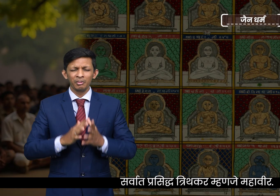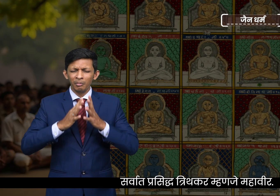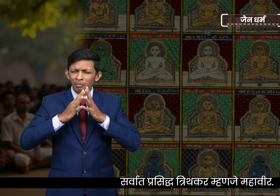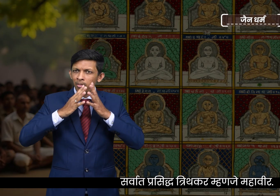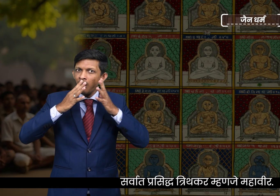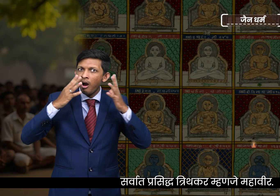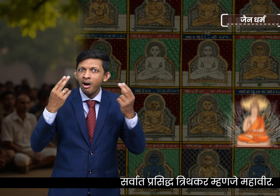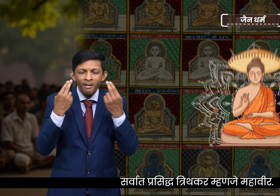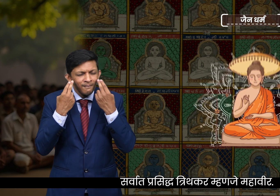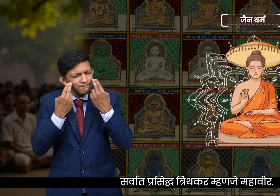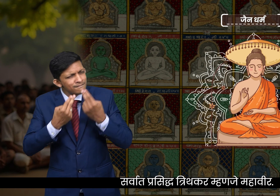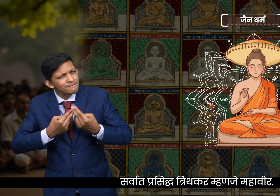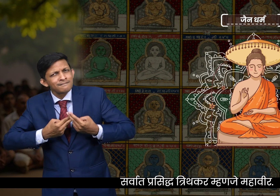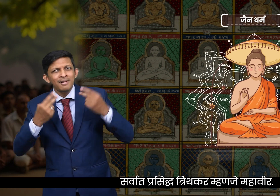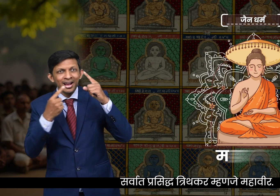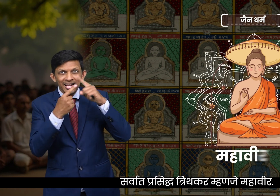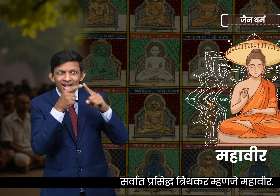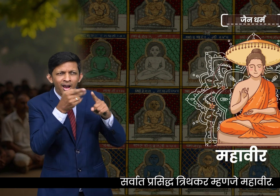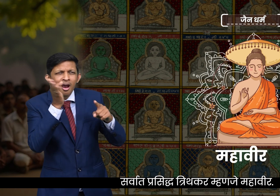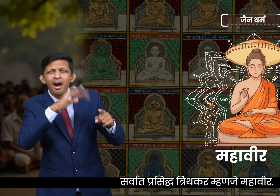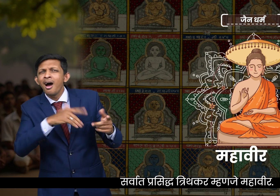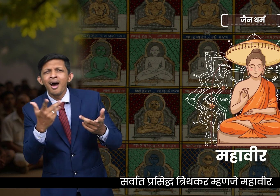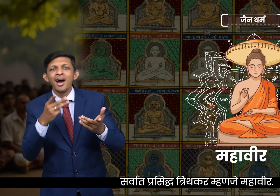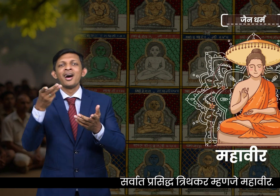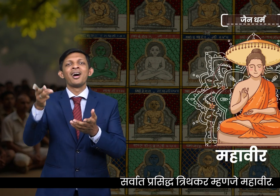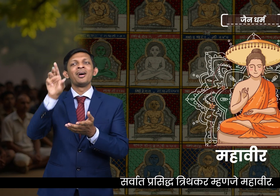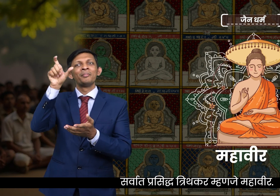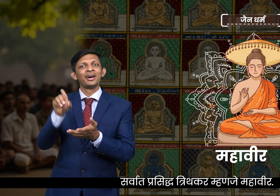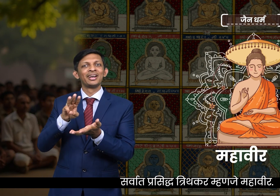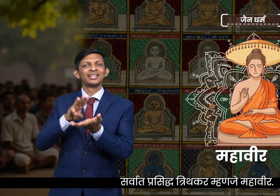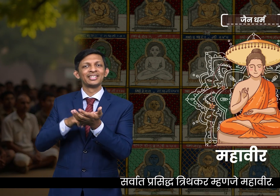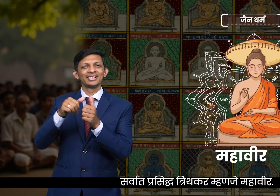सर्वात प्रसिद्ध तीर्थकर म्हणजे महावीर.